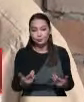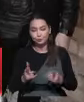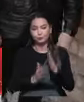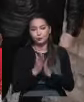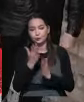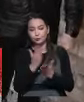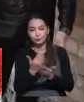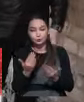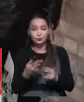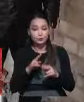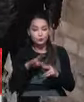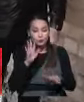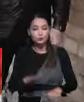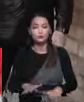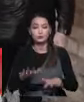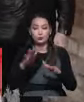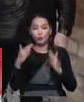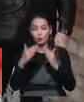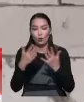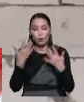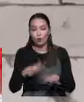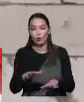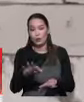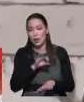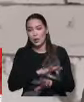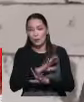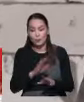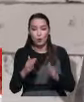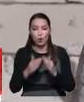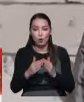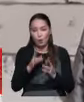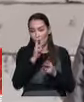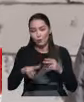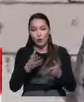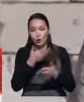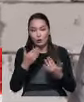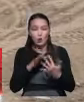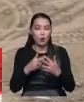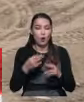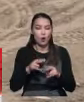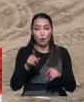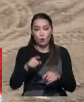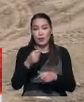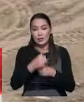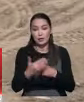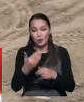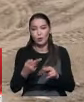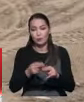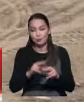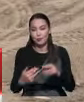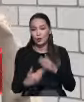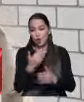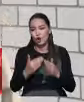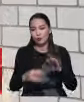Тосынан келген тасқын су баспанасын жарамсыз қалып кетті. Алайда үйсіз қалған жоқ. Оған ауылдың дәл ортасынан 4 бөлмелі жаңа үй